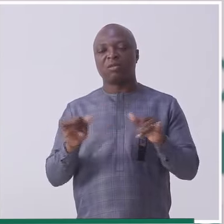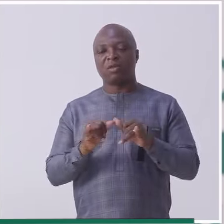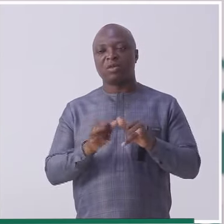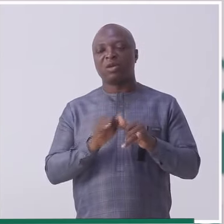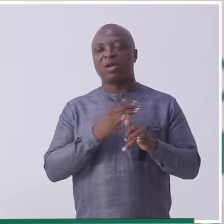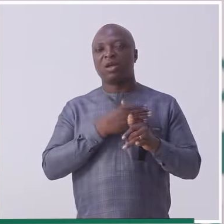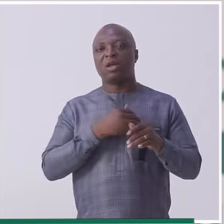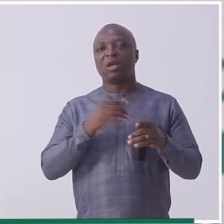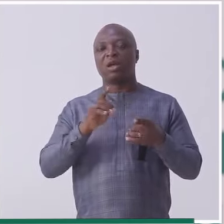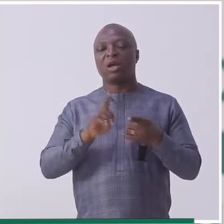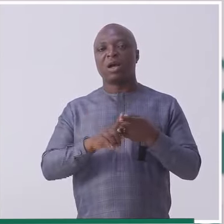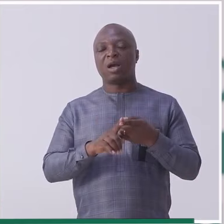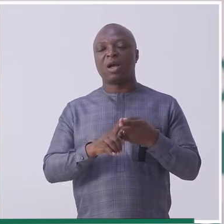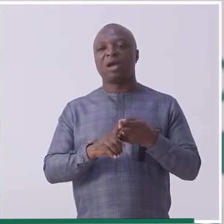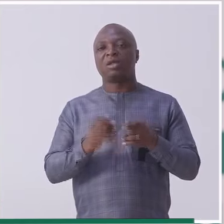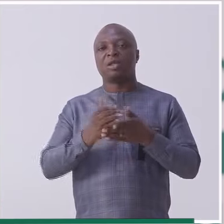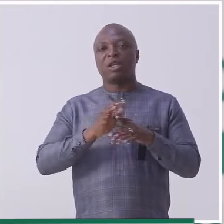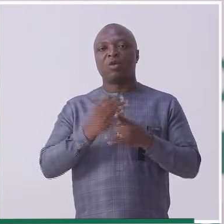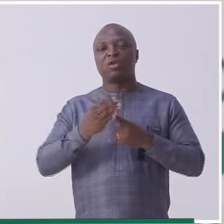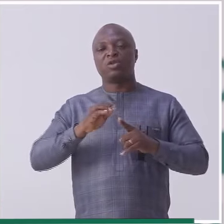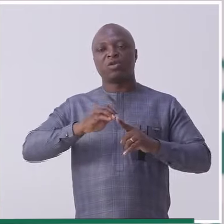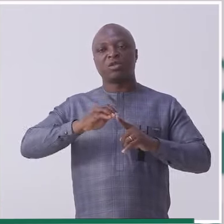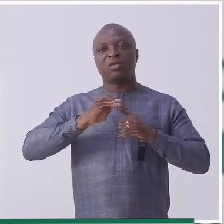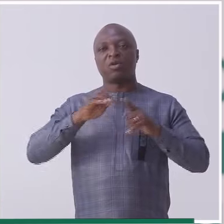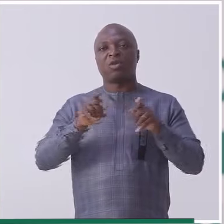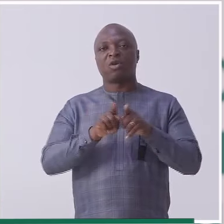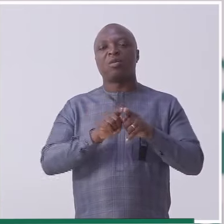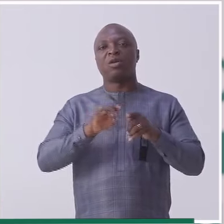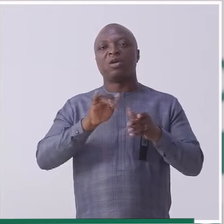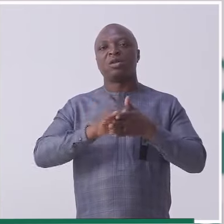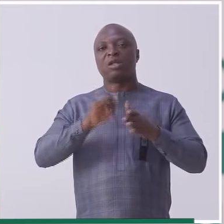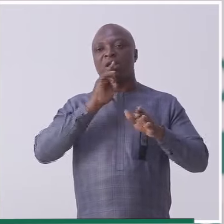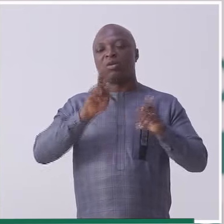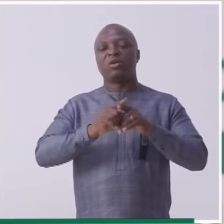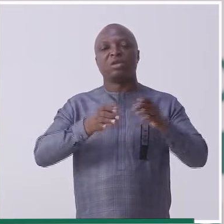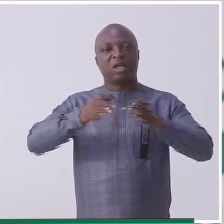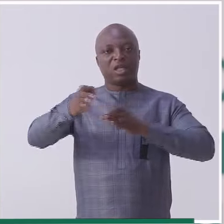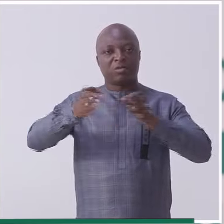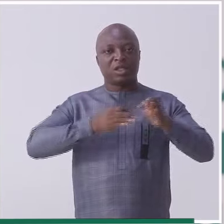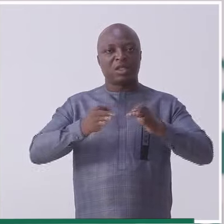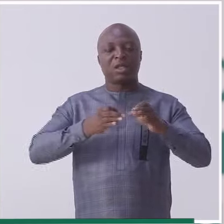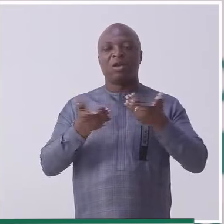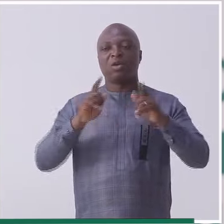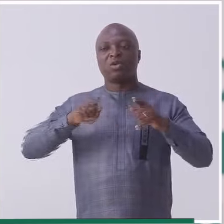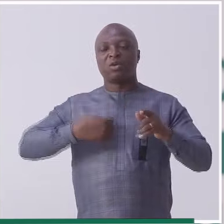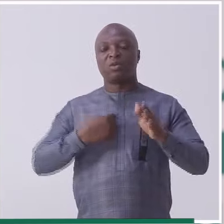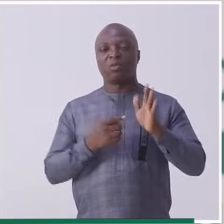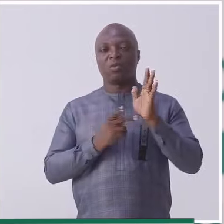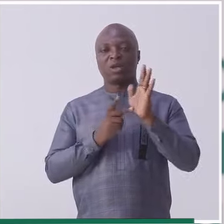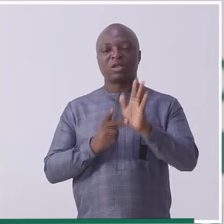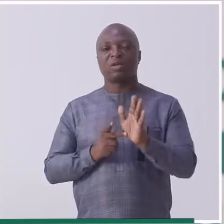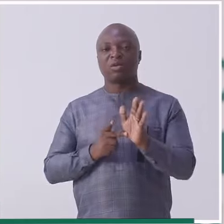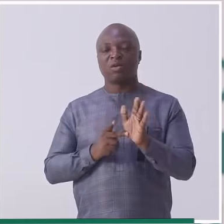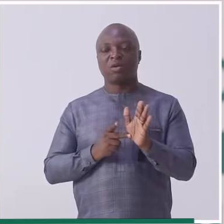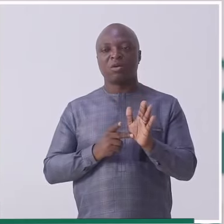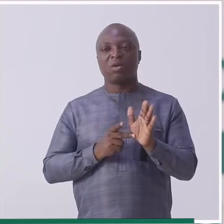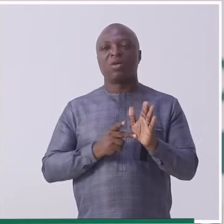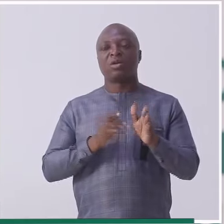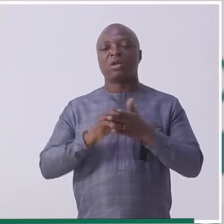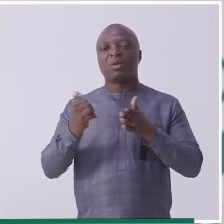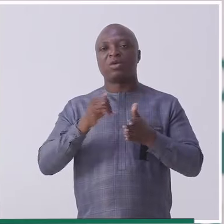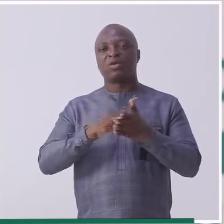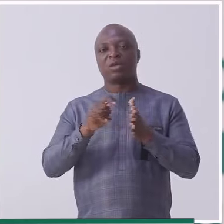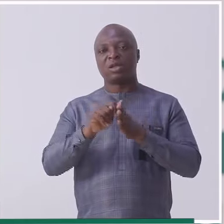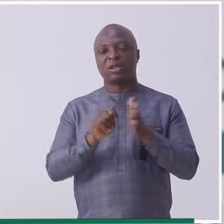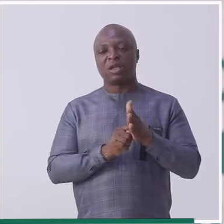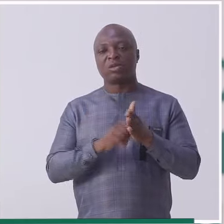et à des conditions spécifiques telles que cela a été explicité lorsque nous présentions la prise de ce